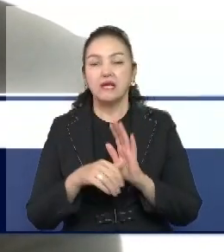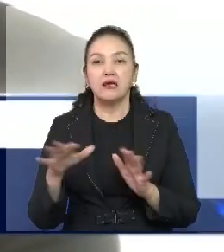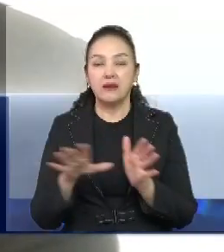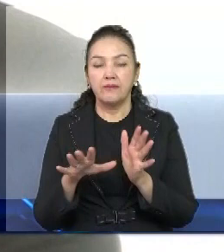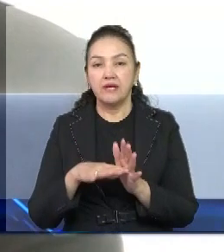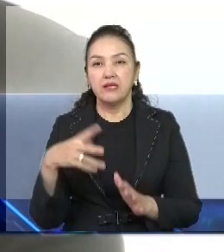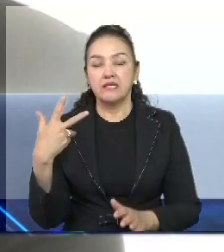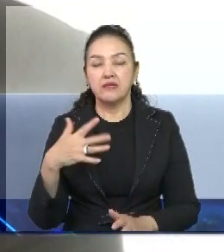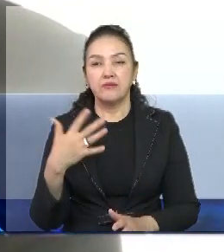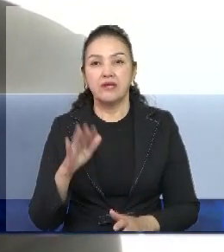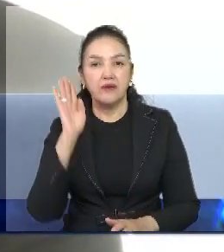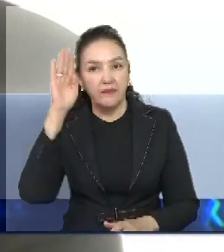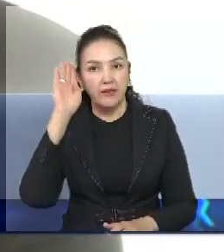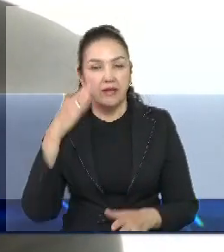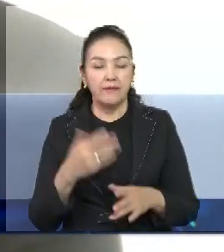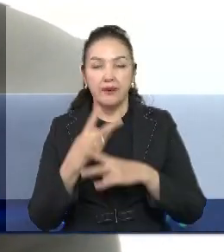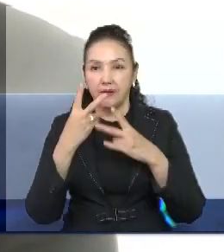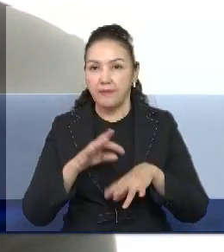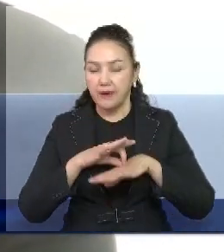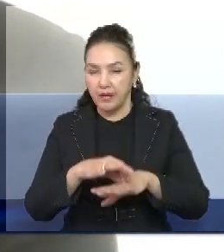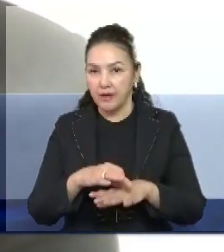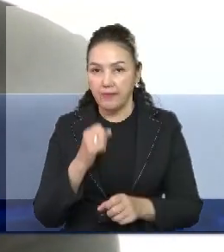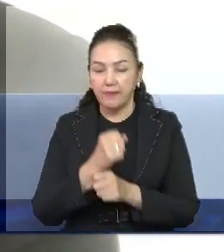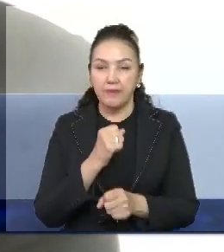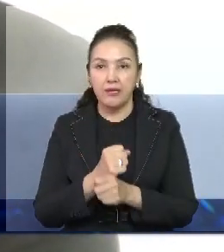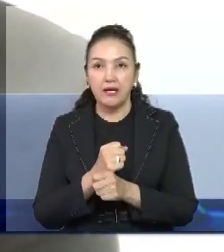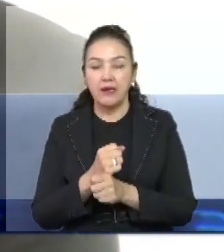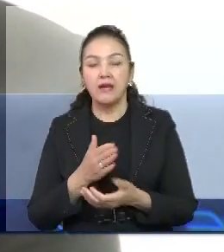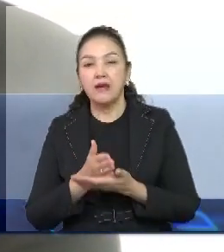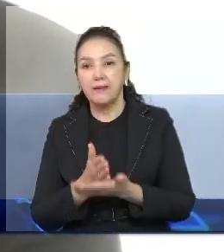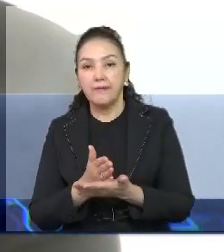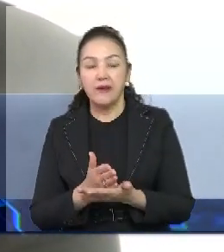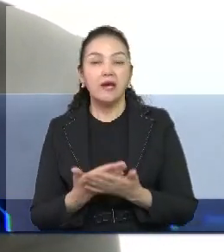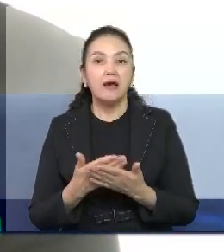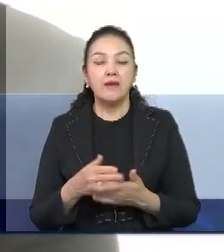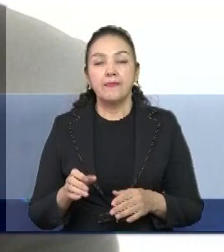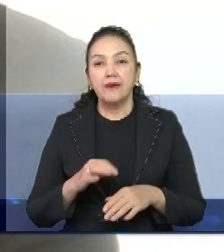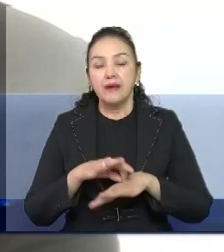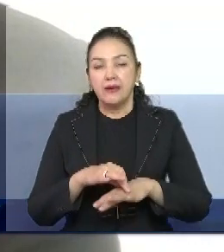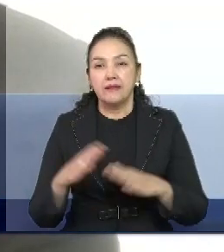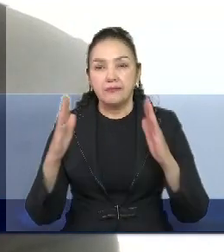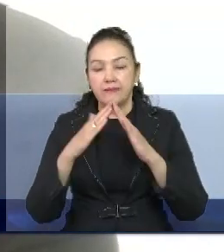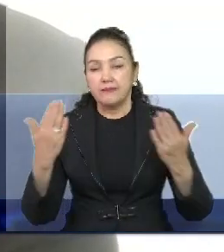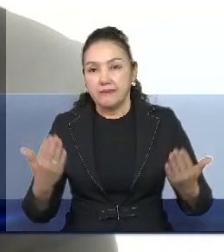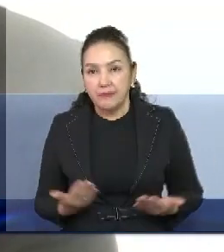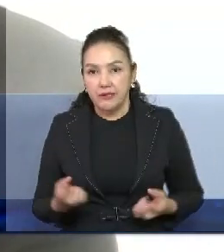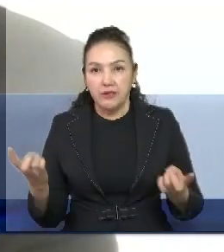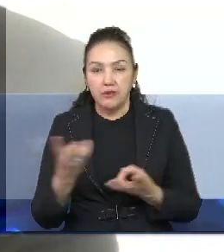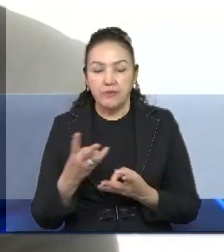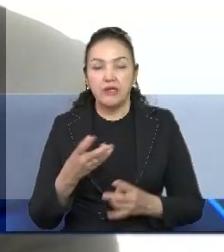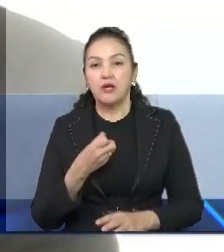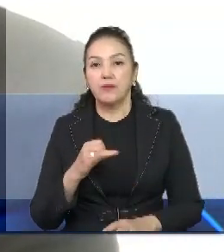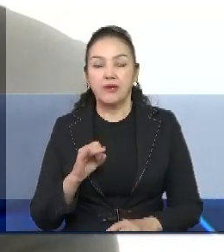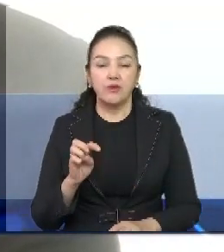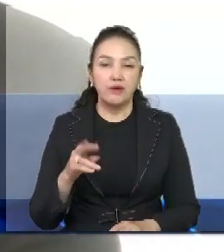35 водоснабжением по увеличению этих показателей проводится определённая работа направленное прежде всего на проведение доможителей необходимой Инженерная